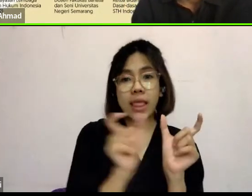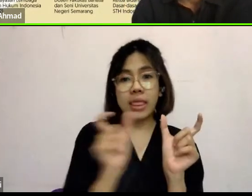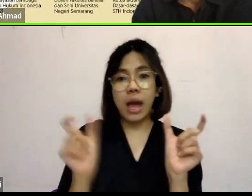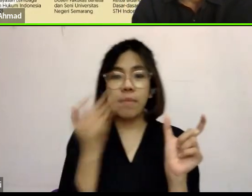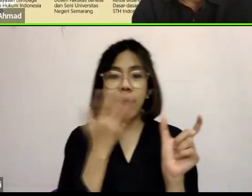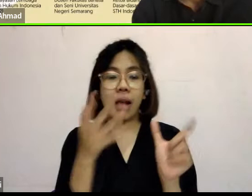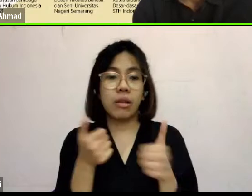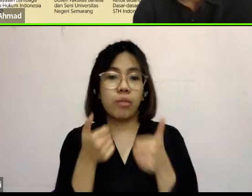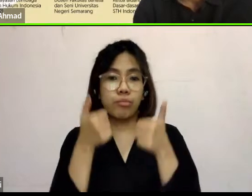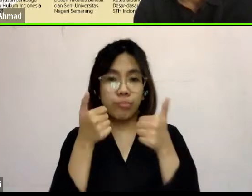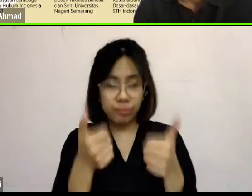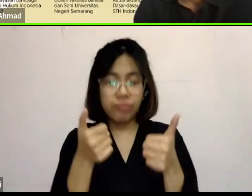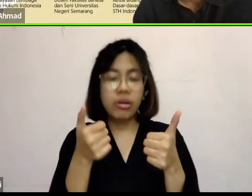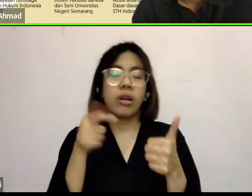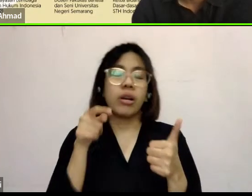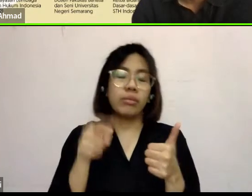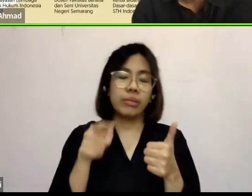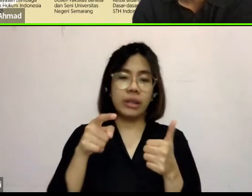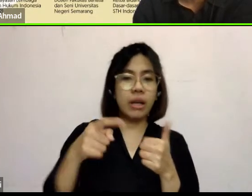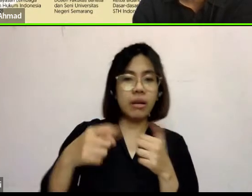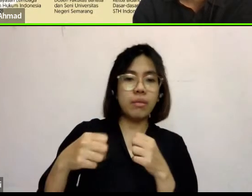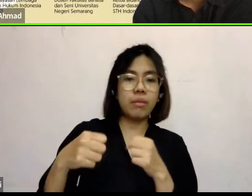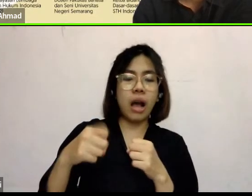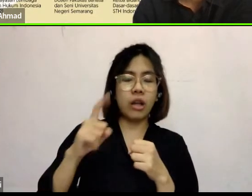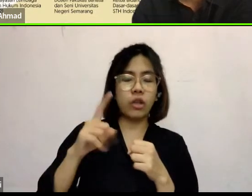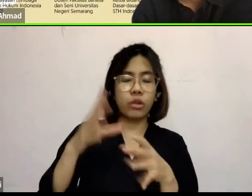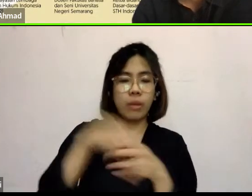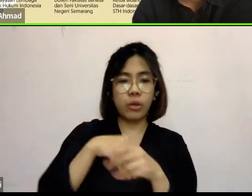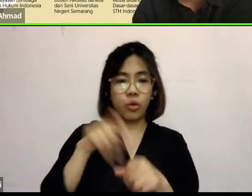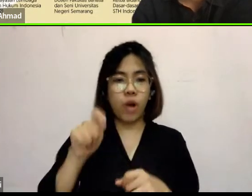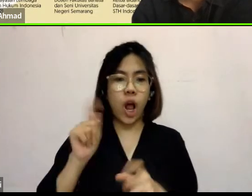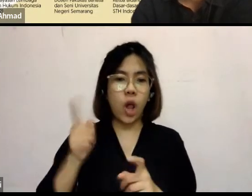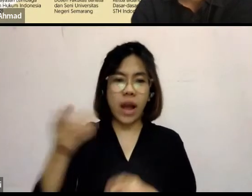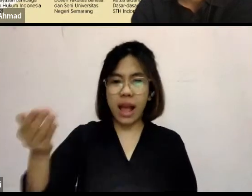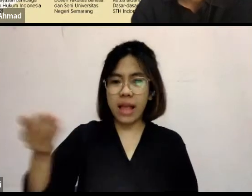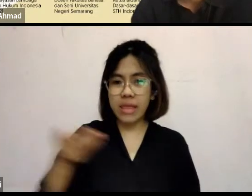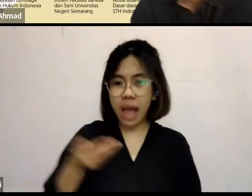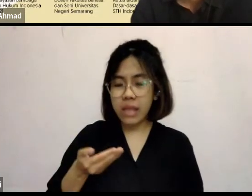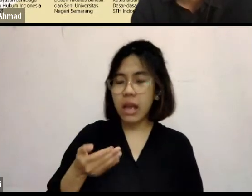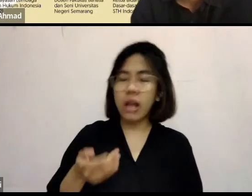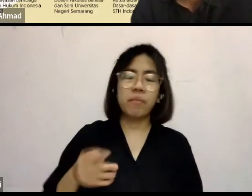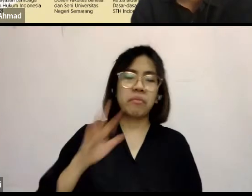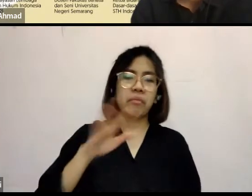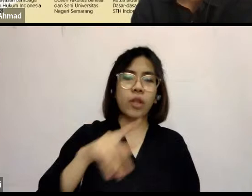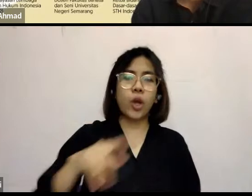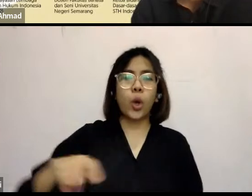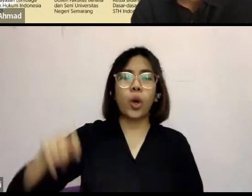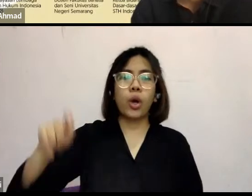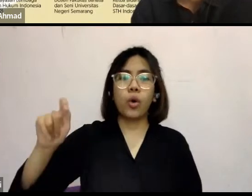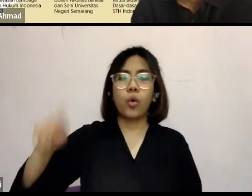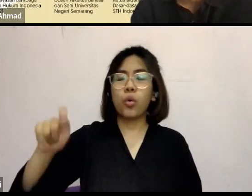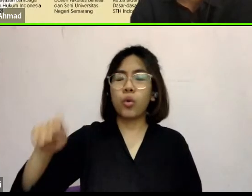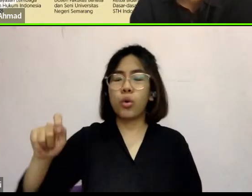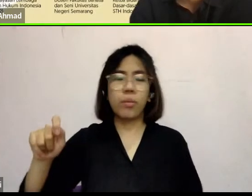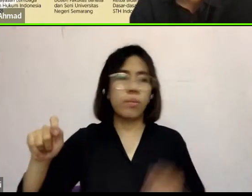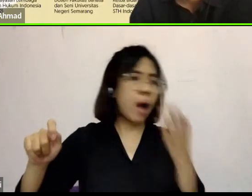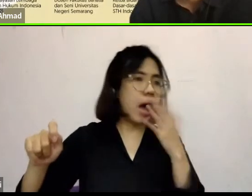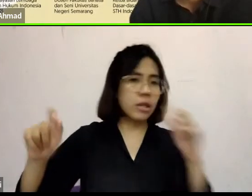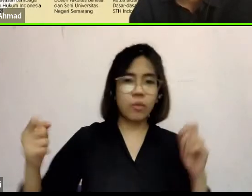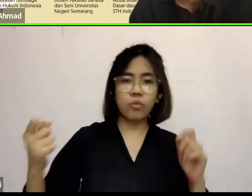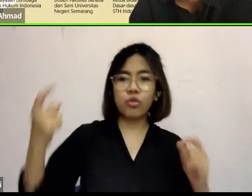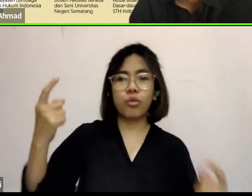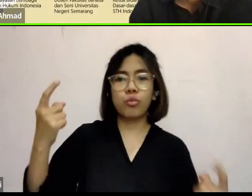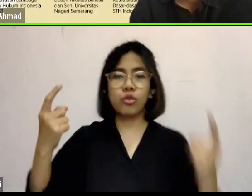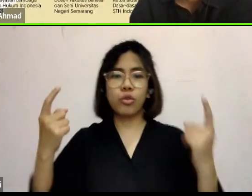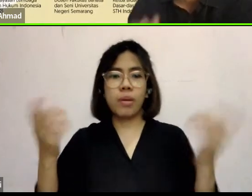ditanya Jadi kalau ada pertanyaan hukum apa yang yang pertama muncul setelah hukum tata bahasa